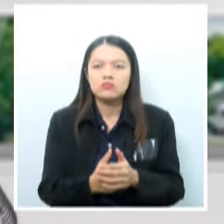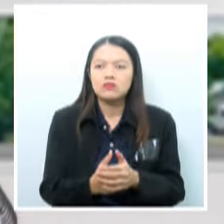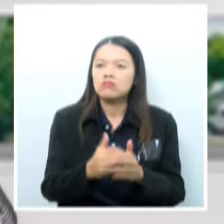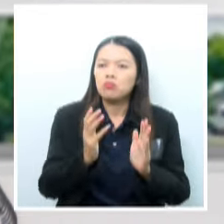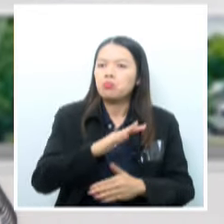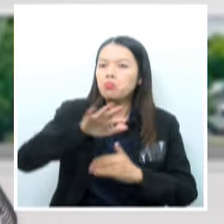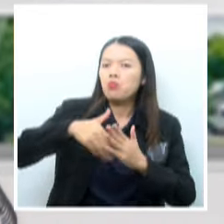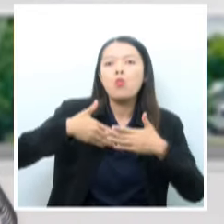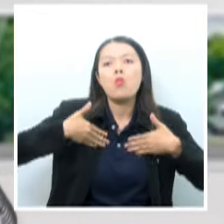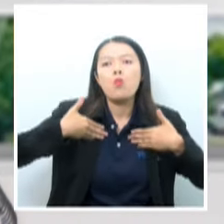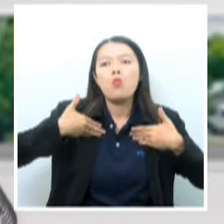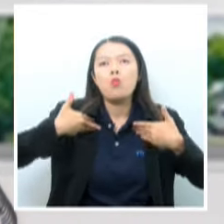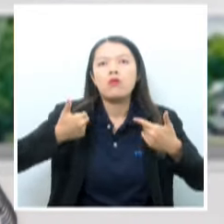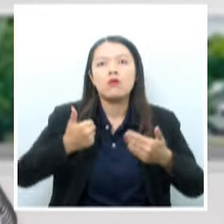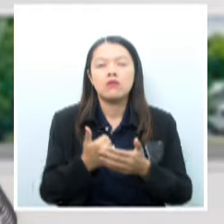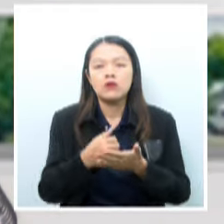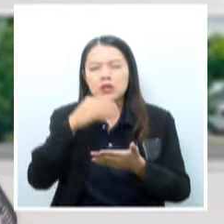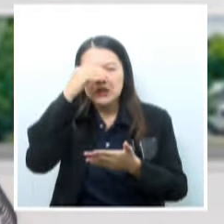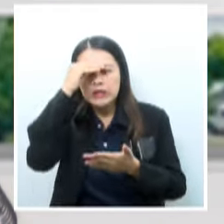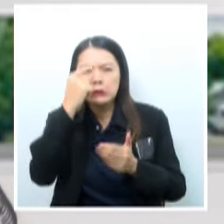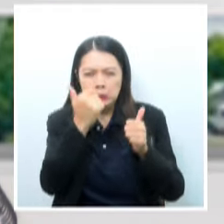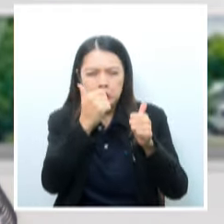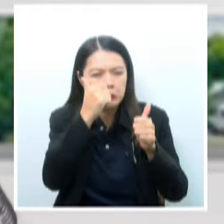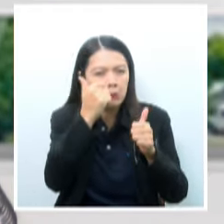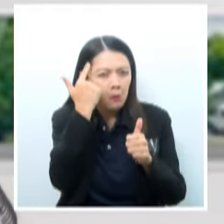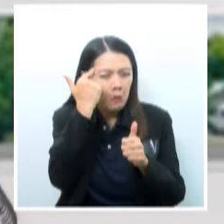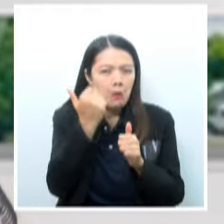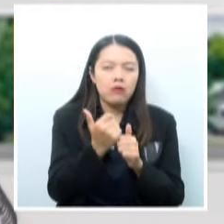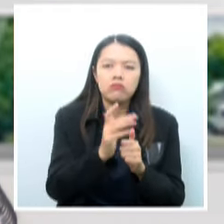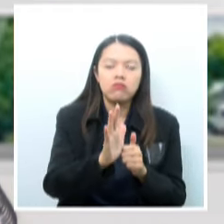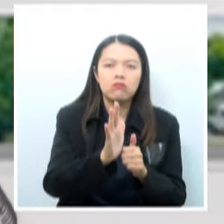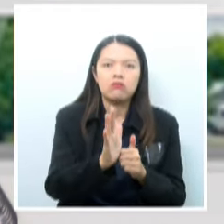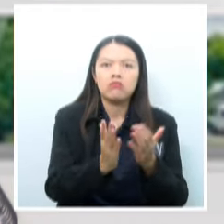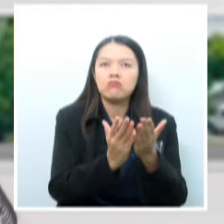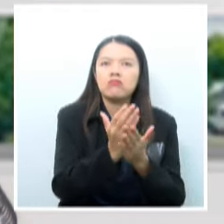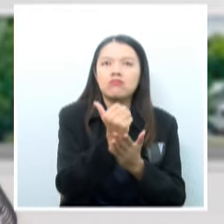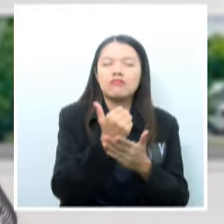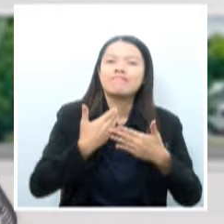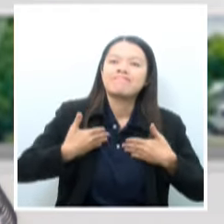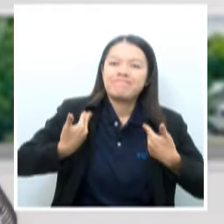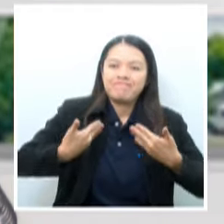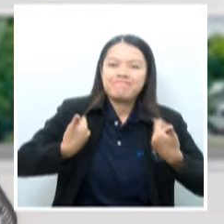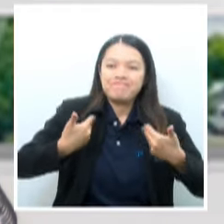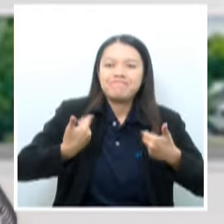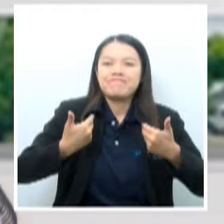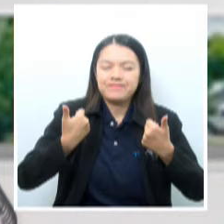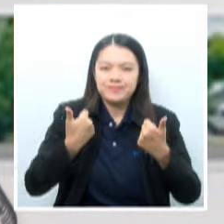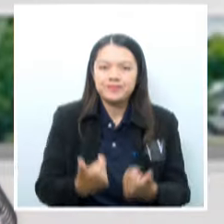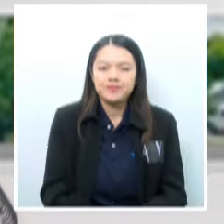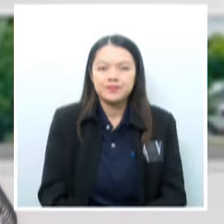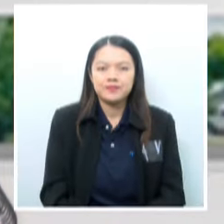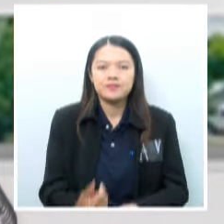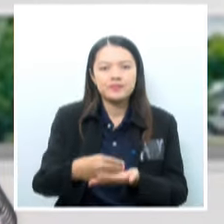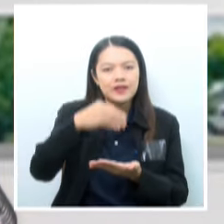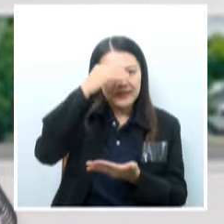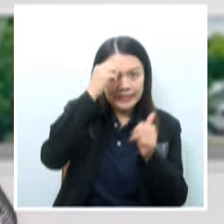นมีความสุขครับไม่ใช่แค่ว่าเรียนแล้วต้องเรียนดีหมายถึงภาษาอังกฤษใช้คำว่า happy learning ซึ่งไม่ได้หมายความว่าเรียนดี